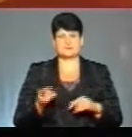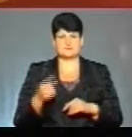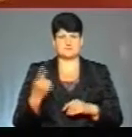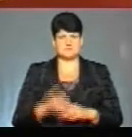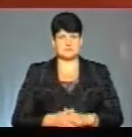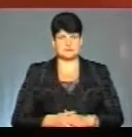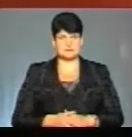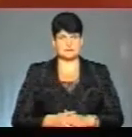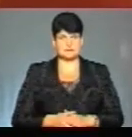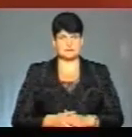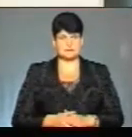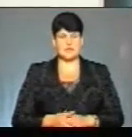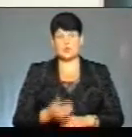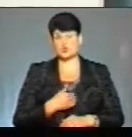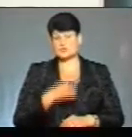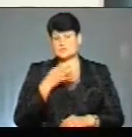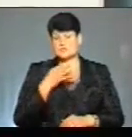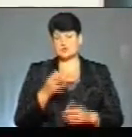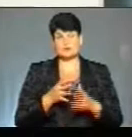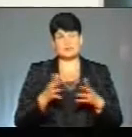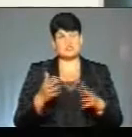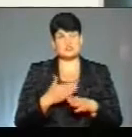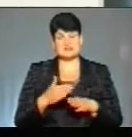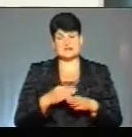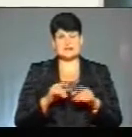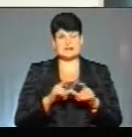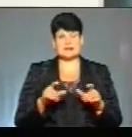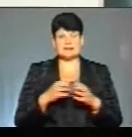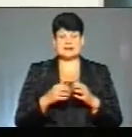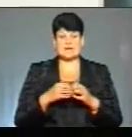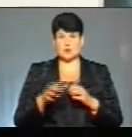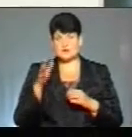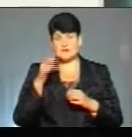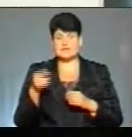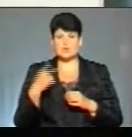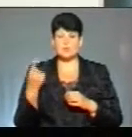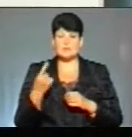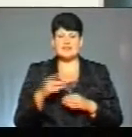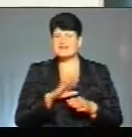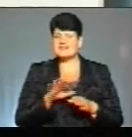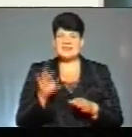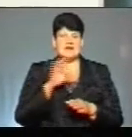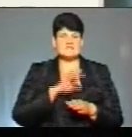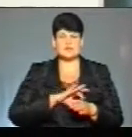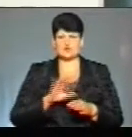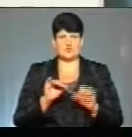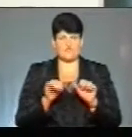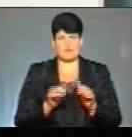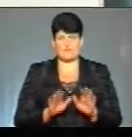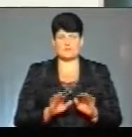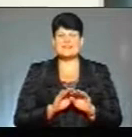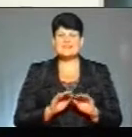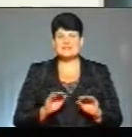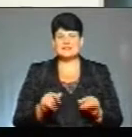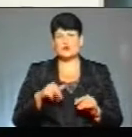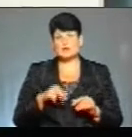Тернопільщини? Хочу сказати, що більша частина закладів загальносередньої освіти Тернопільської області не використовувала форми. І діти